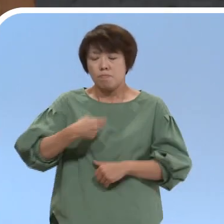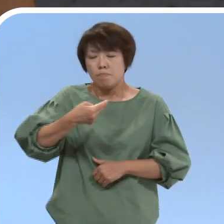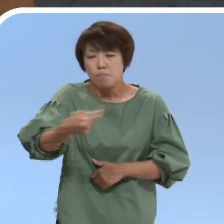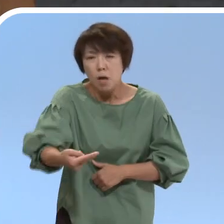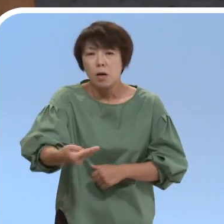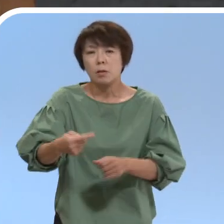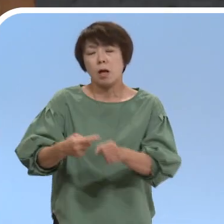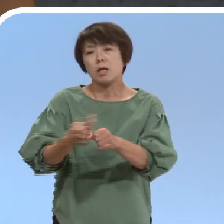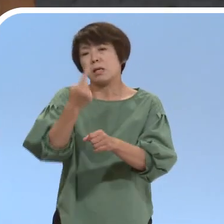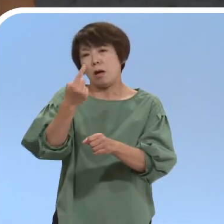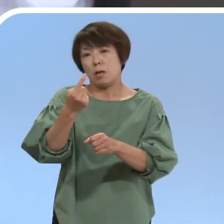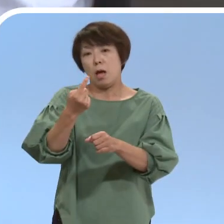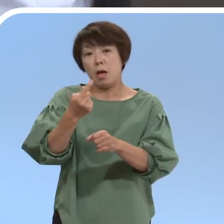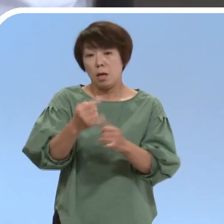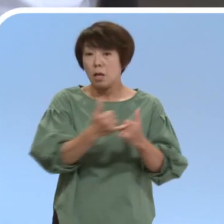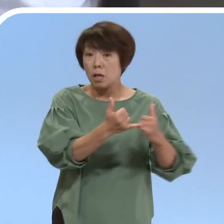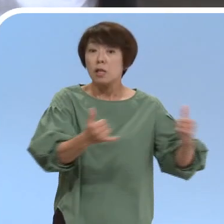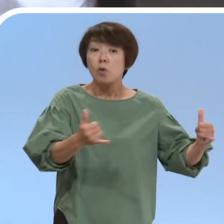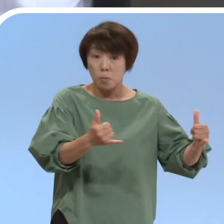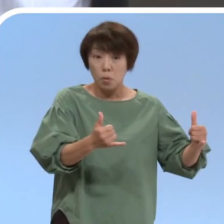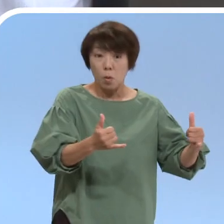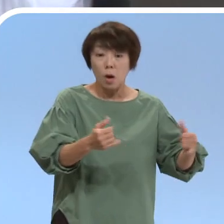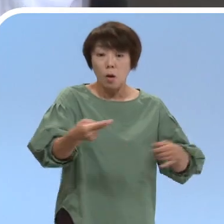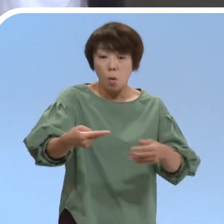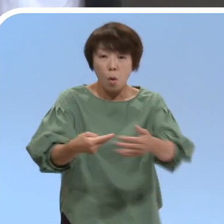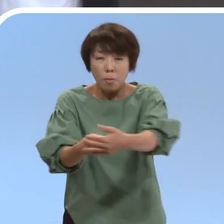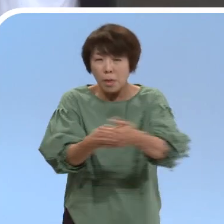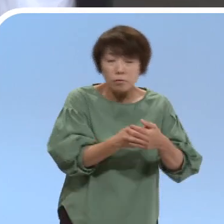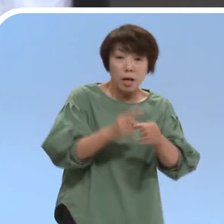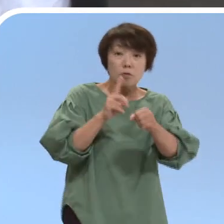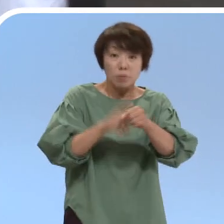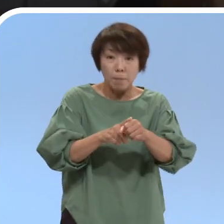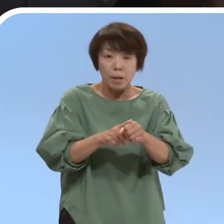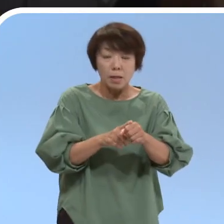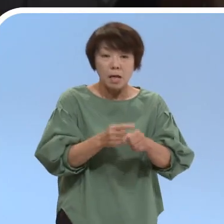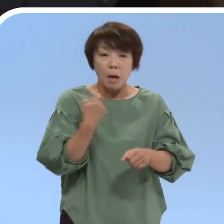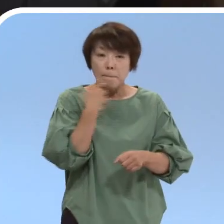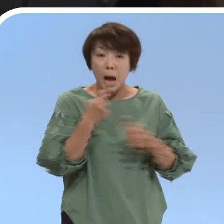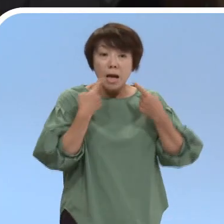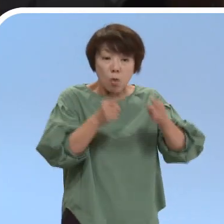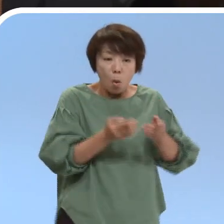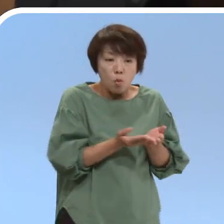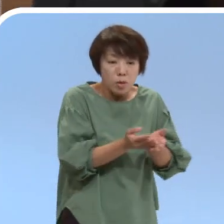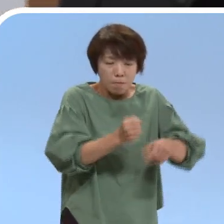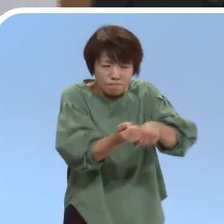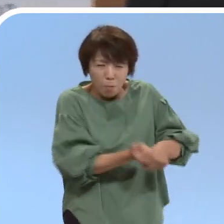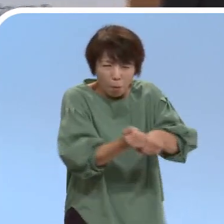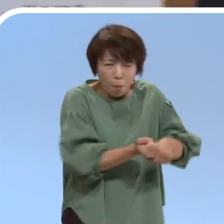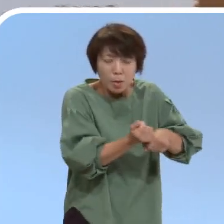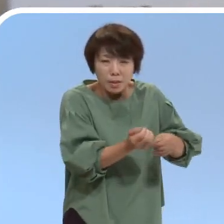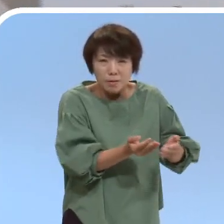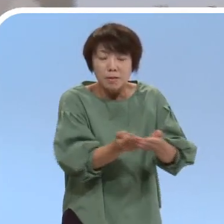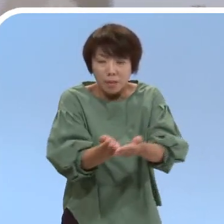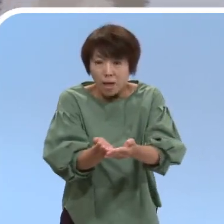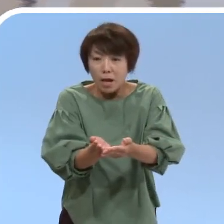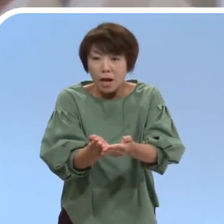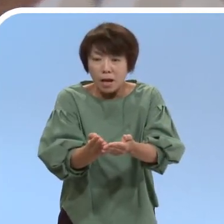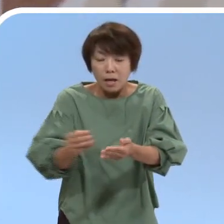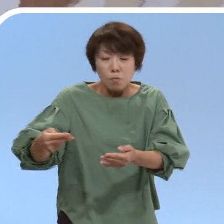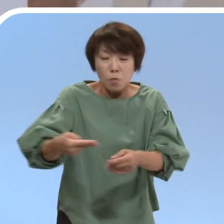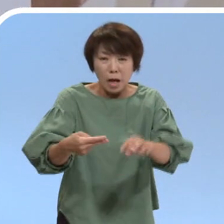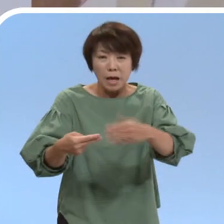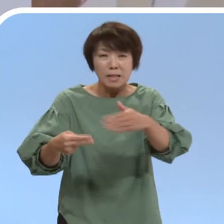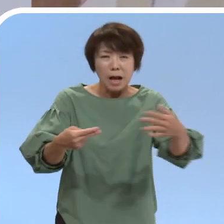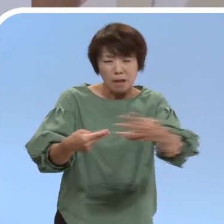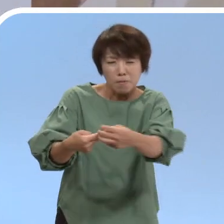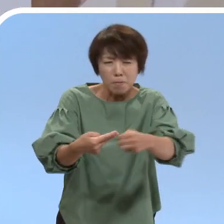を投じたことに始まります。人々が屈原を助けようとパイロンですねという小舟を漕ぎ出して、屈原